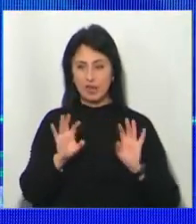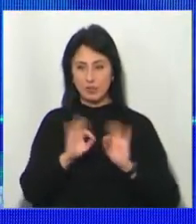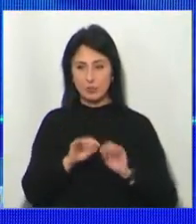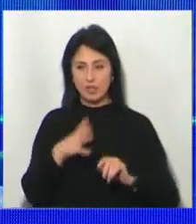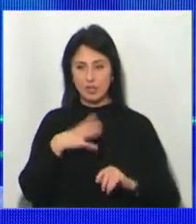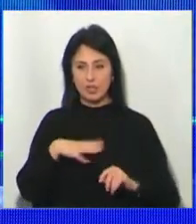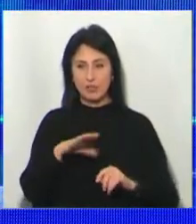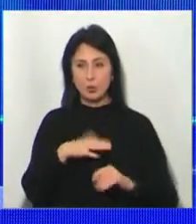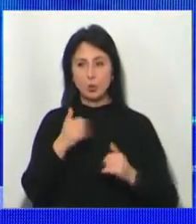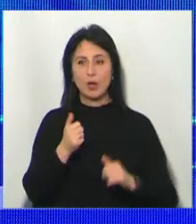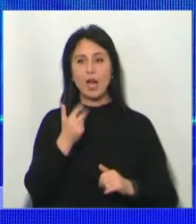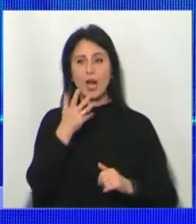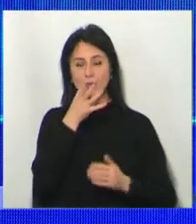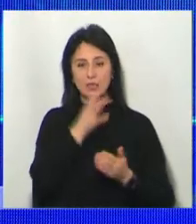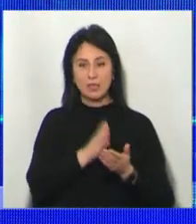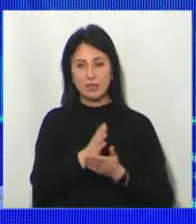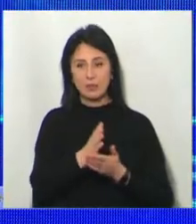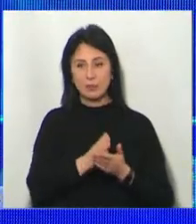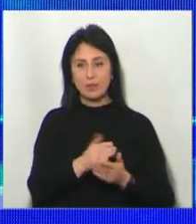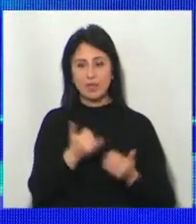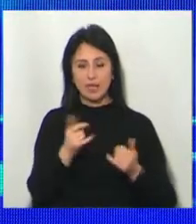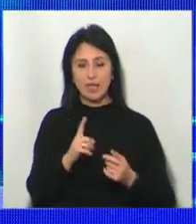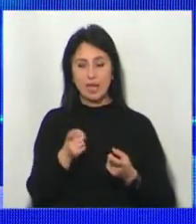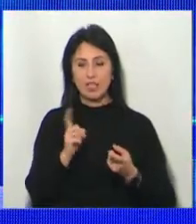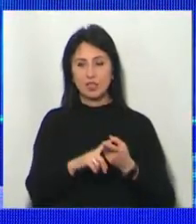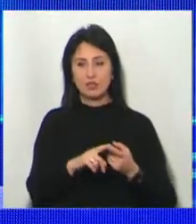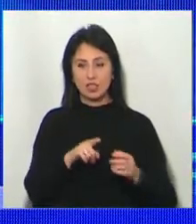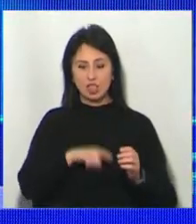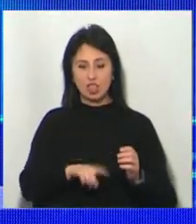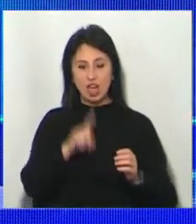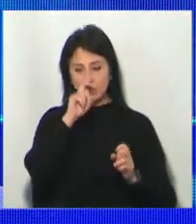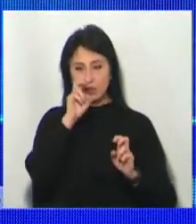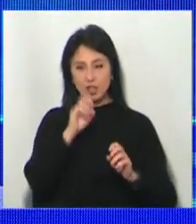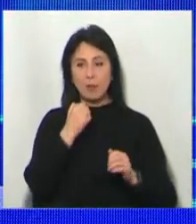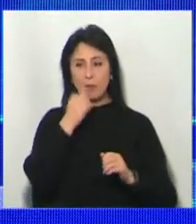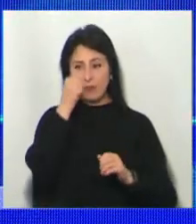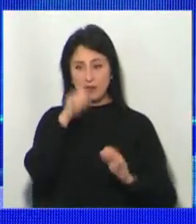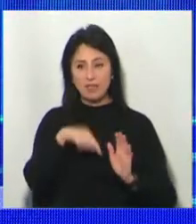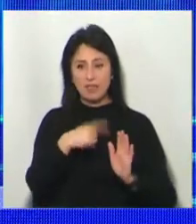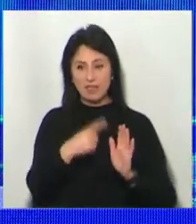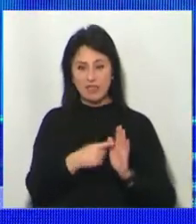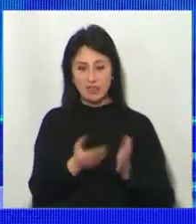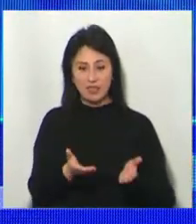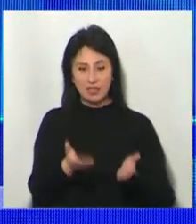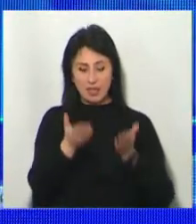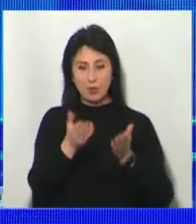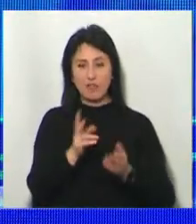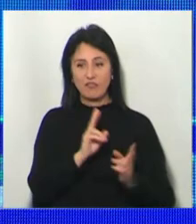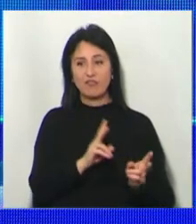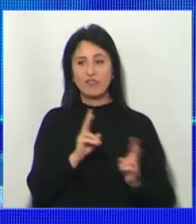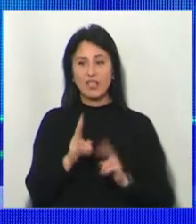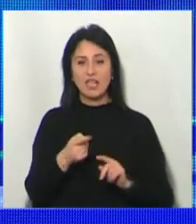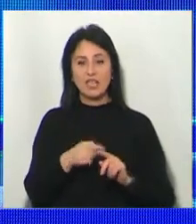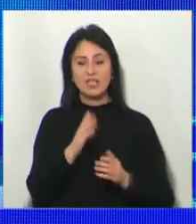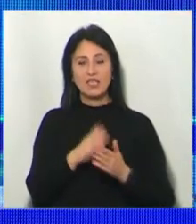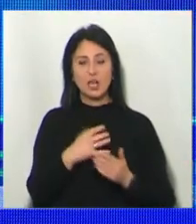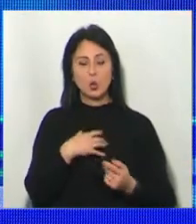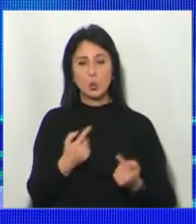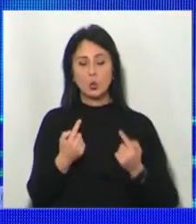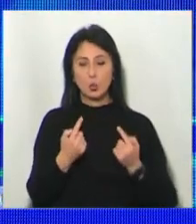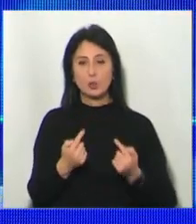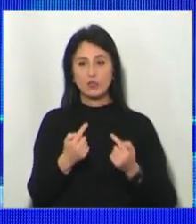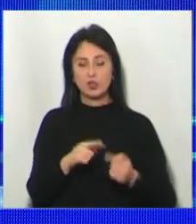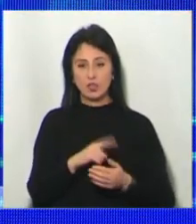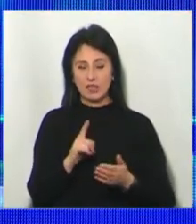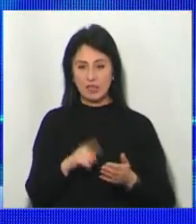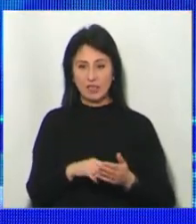გავრცელებისა საქართველოში უკვე რამდენი წელია. Ეხლა რაც შეეხება შარდმჟავას, მადლობა ასევე ამ საკითხის წამოწევისთვის, ვინაიდან ეს არის